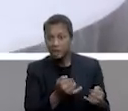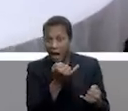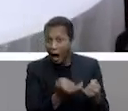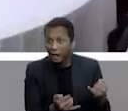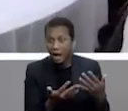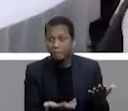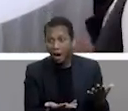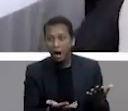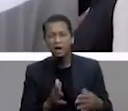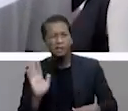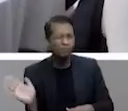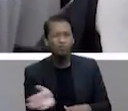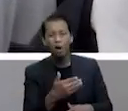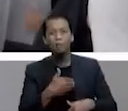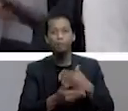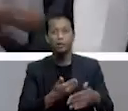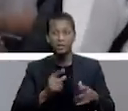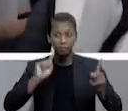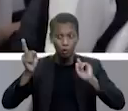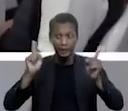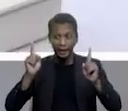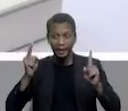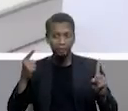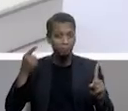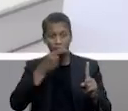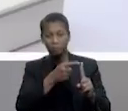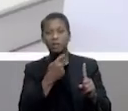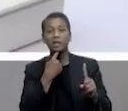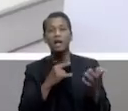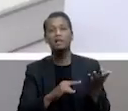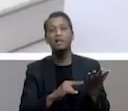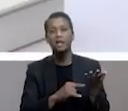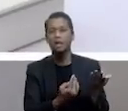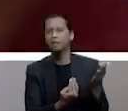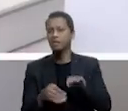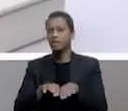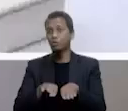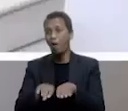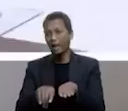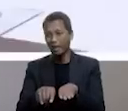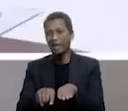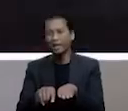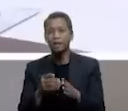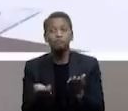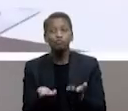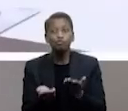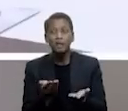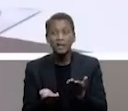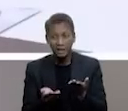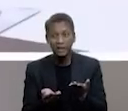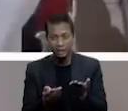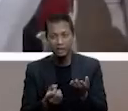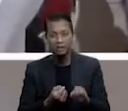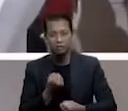seluruh proses politik kita kan akan mengarah kepada digitalisasi ya. Ya, termasuk mungkin e-food ya ke depan nanti kita nggak tahu.